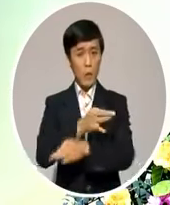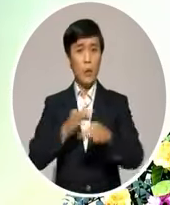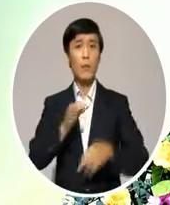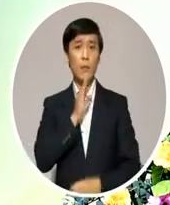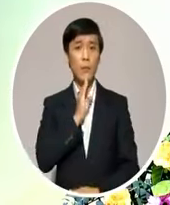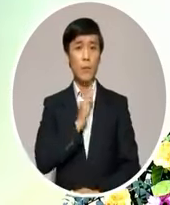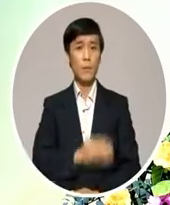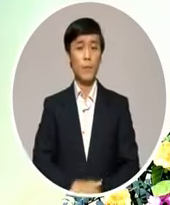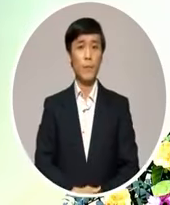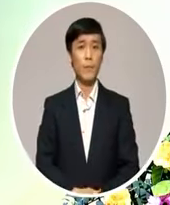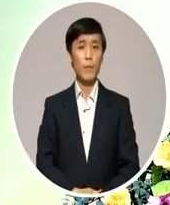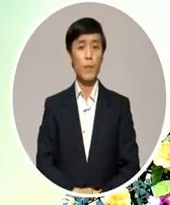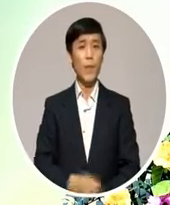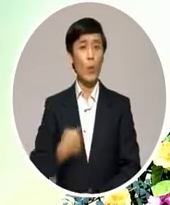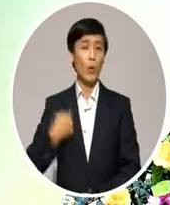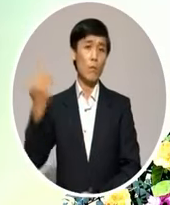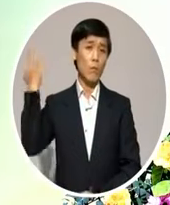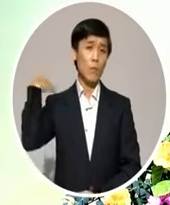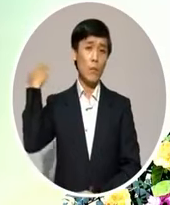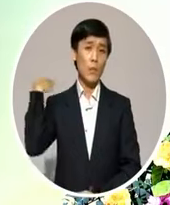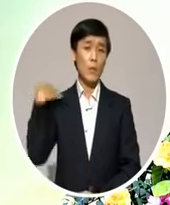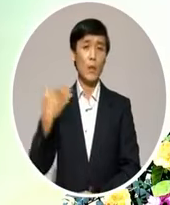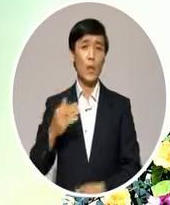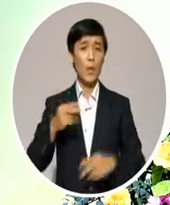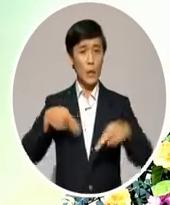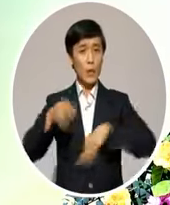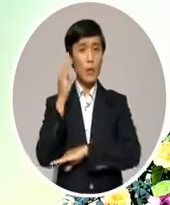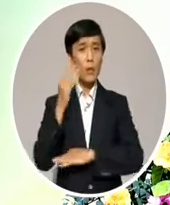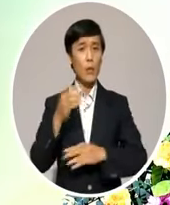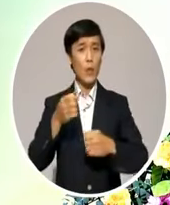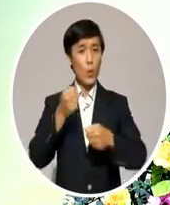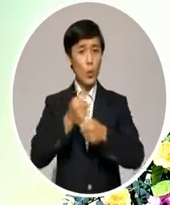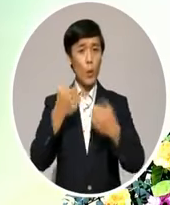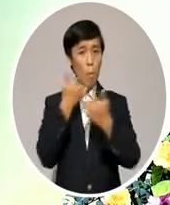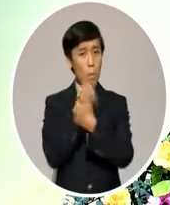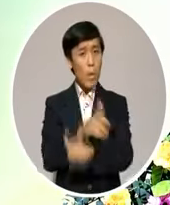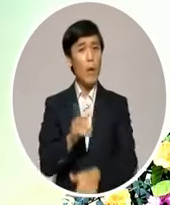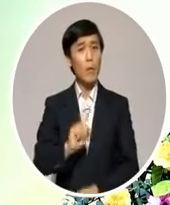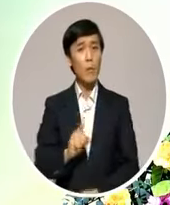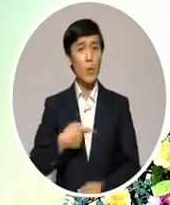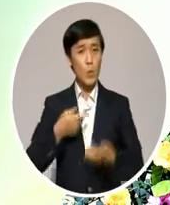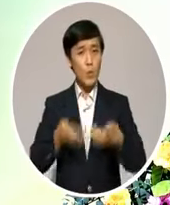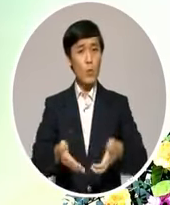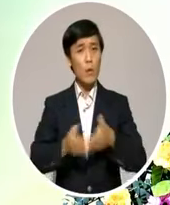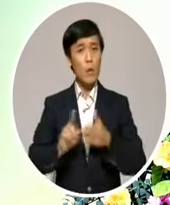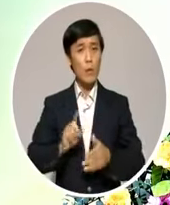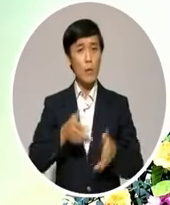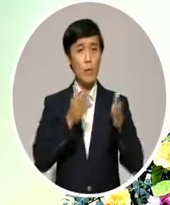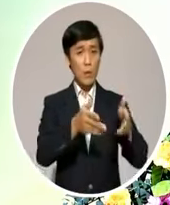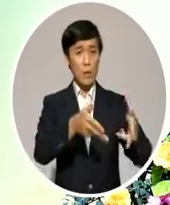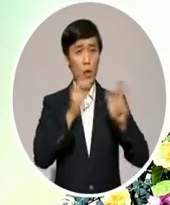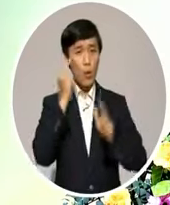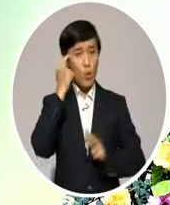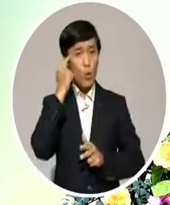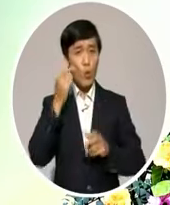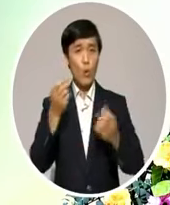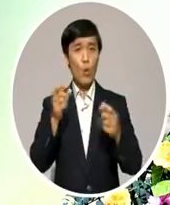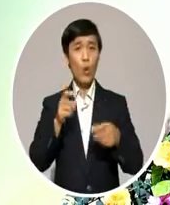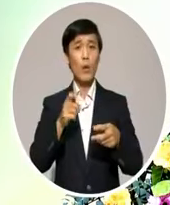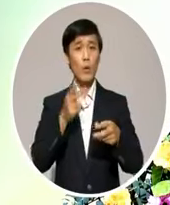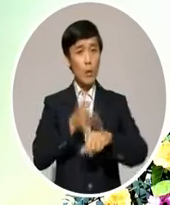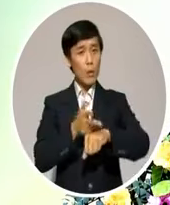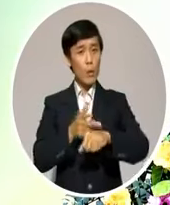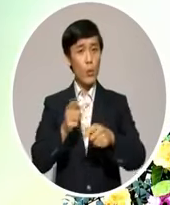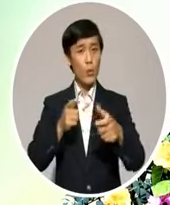所以以我过去的这些在行政部门工作的一个经验，我最重要的就是说，桥头科学园区的一个开发，这个会